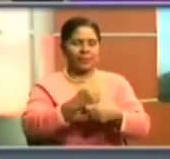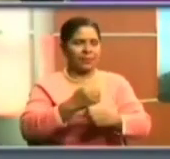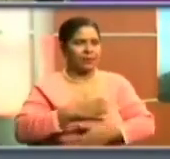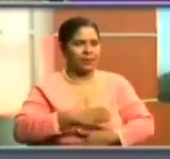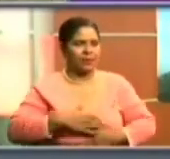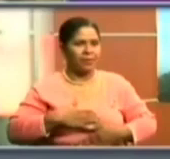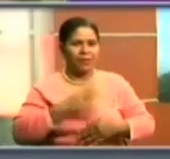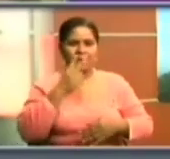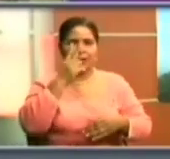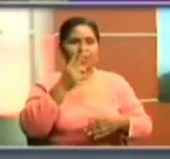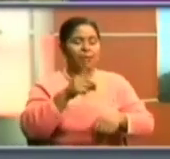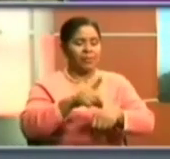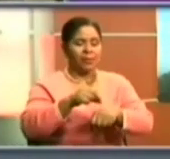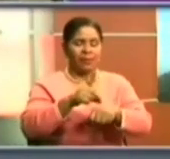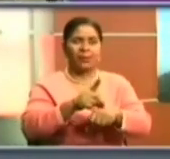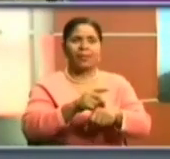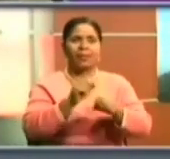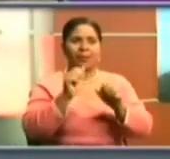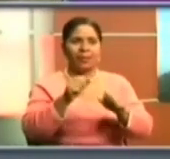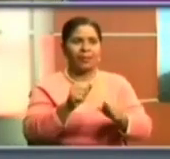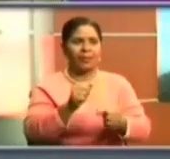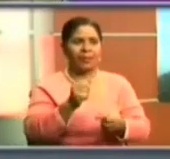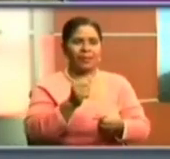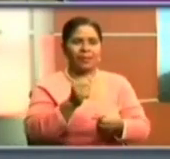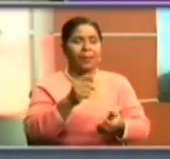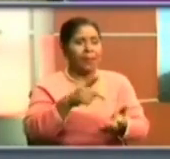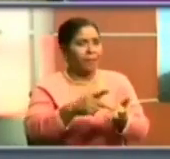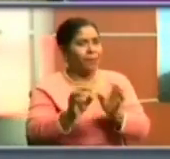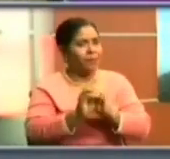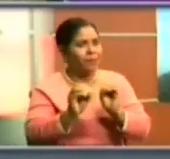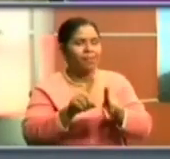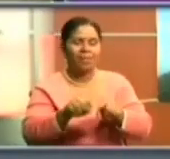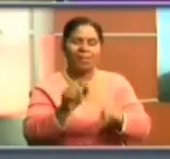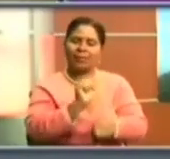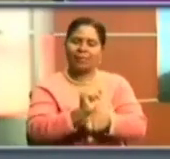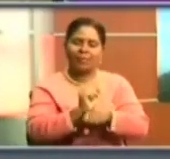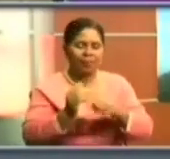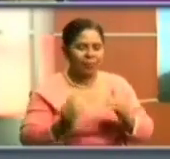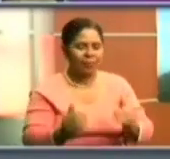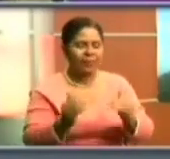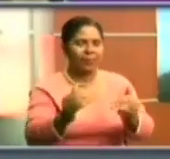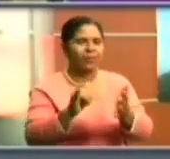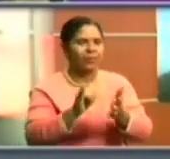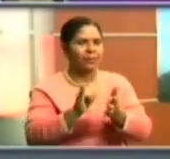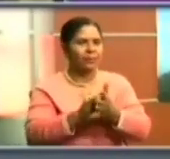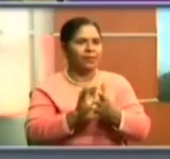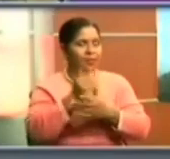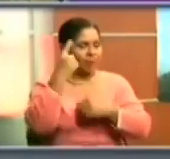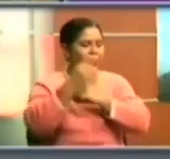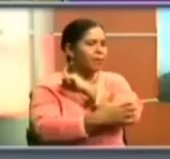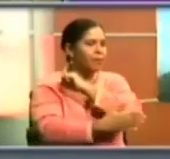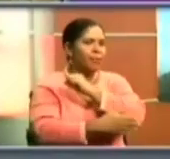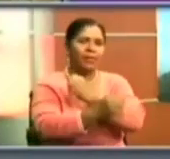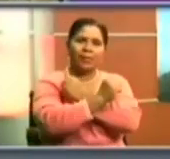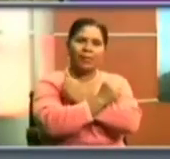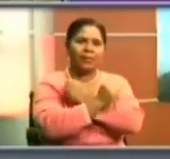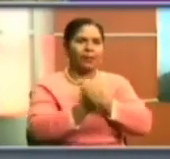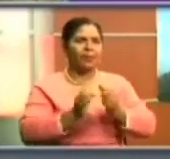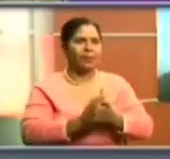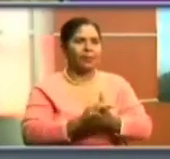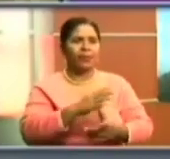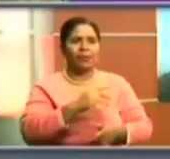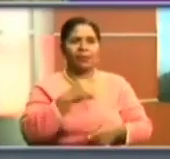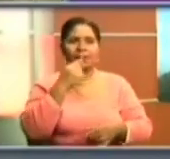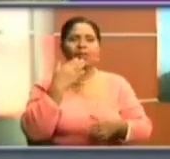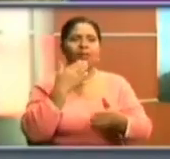L'État doué nous, nous ne pas camper, nous continuer à travailler. Ça veut dire que c'est moi qui aime le pays. Et ma petite